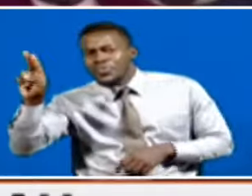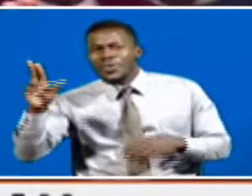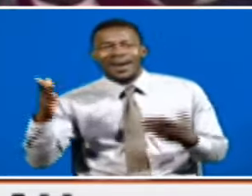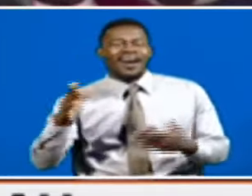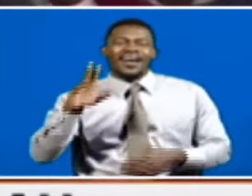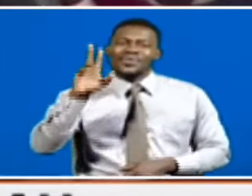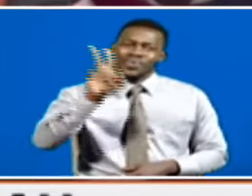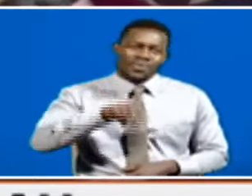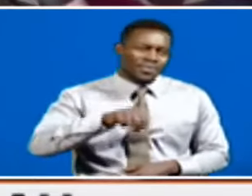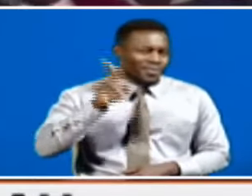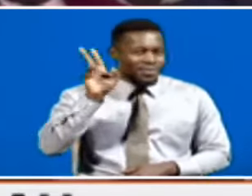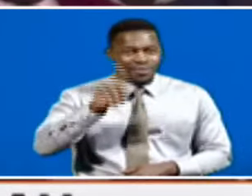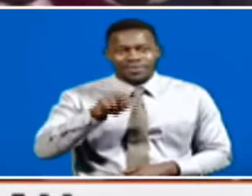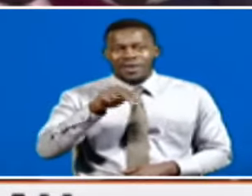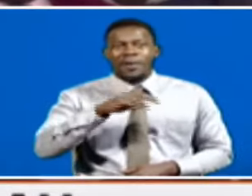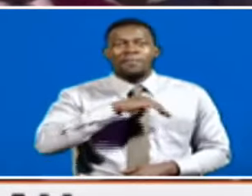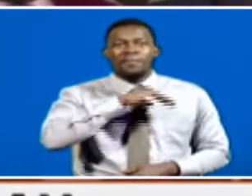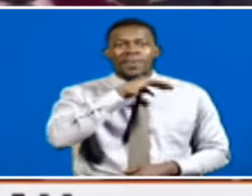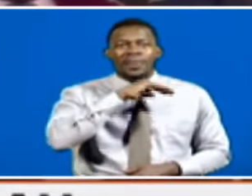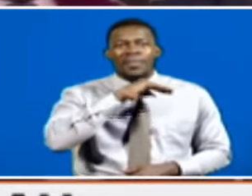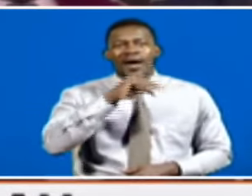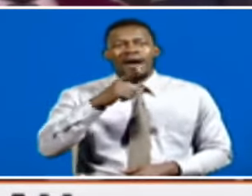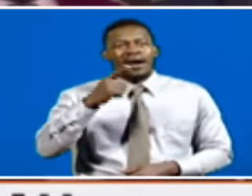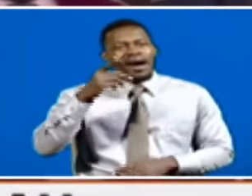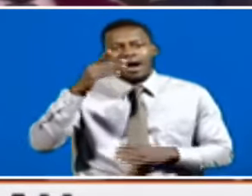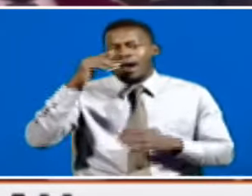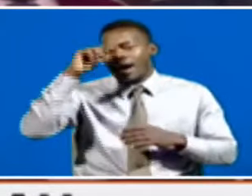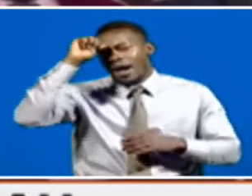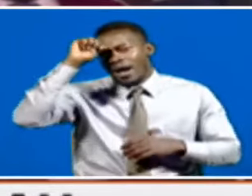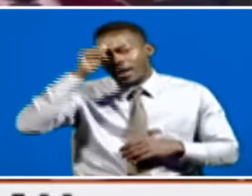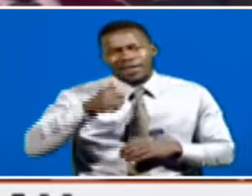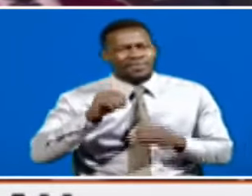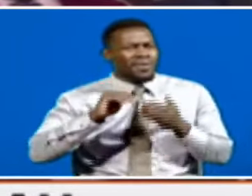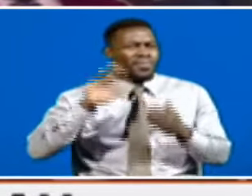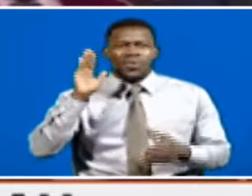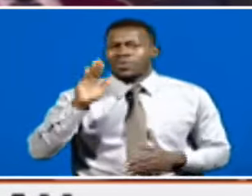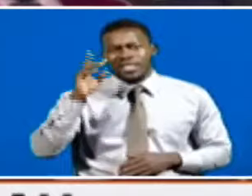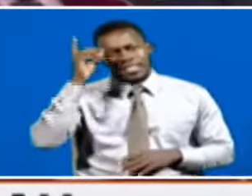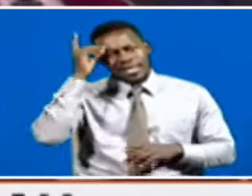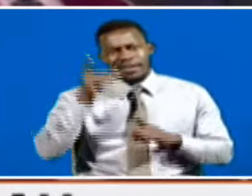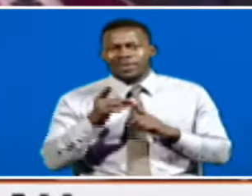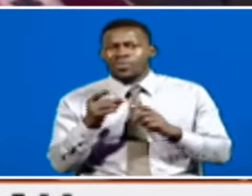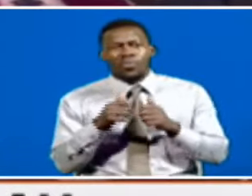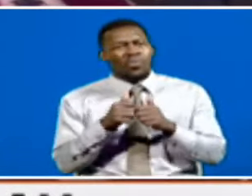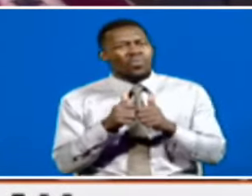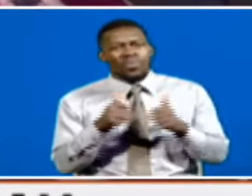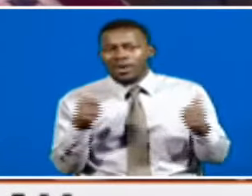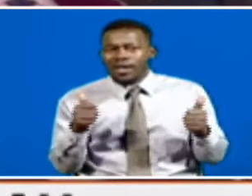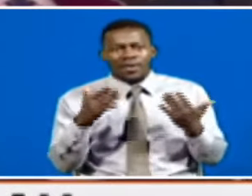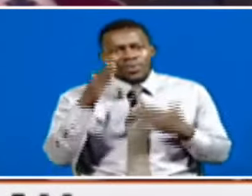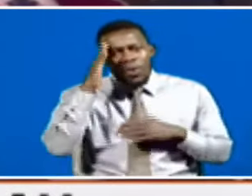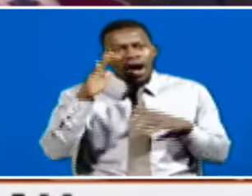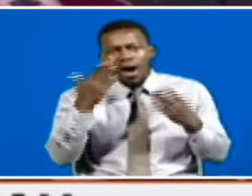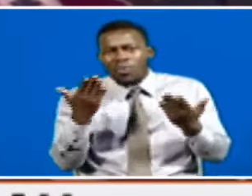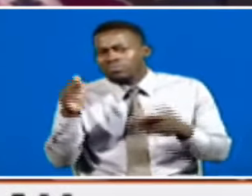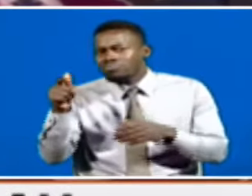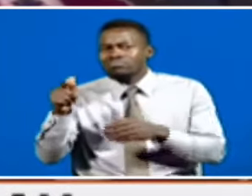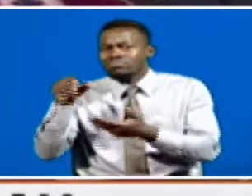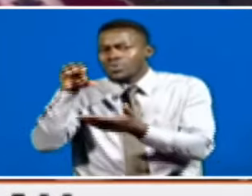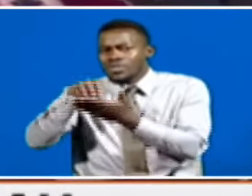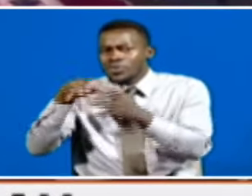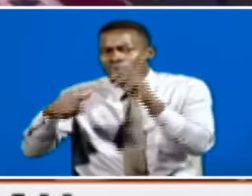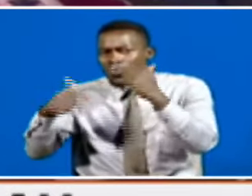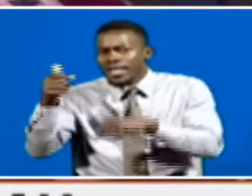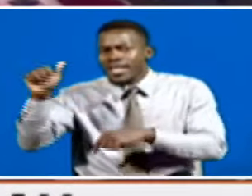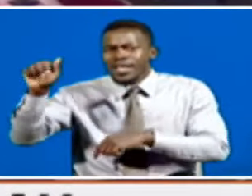hiyo, wachana naye. Yule mzee ni mchoraji. Amechora kila kitu. Amechora vile atakuwa AU, vile atakuwa ODM,